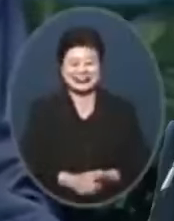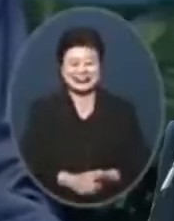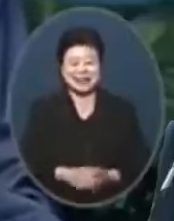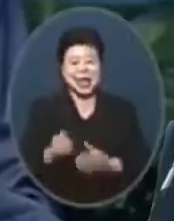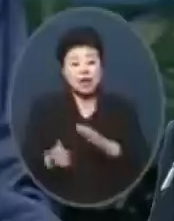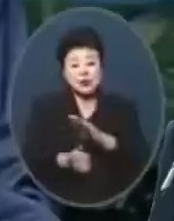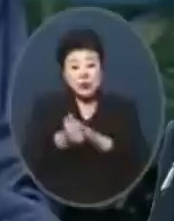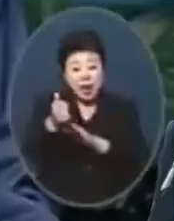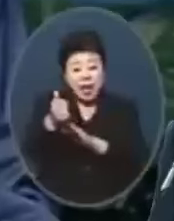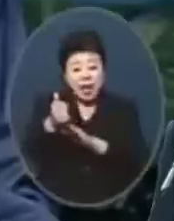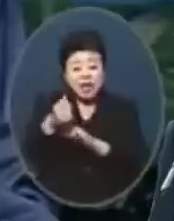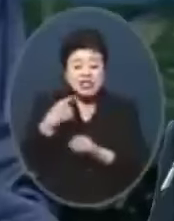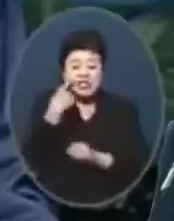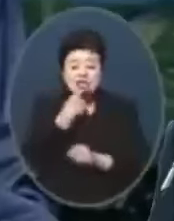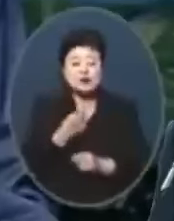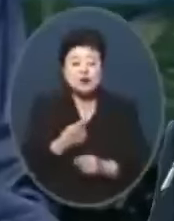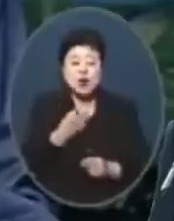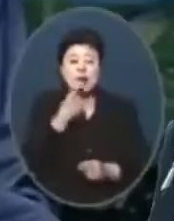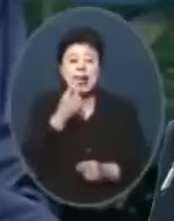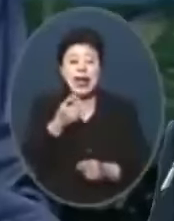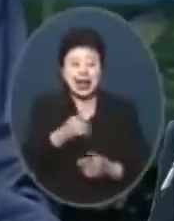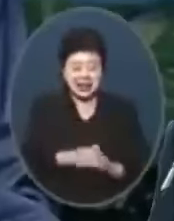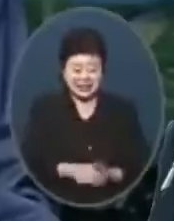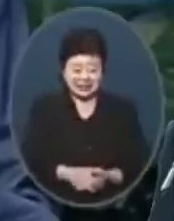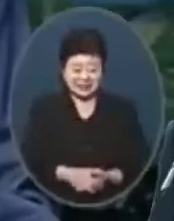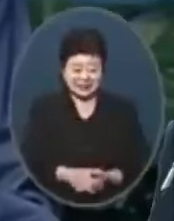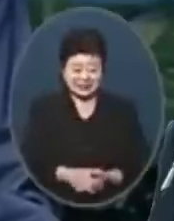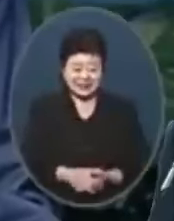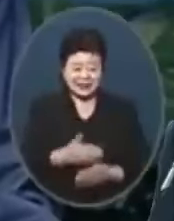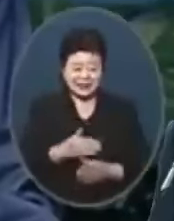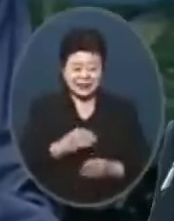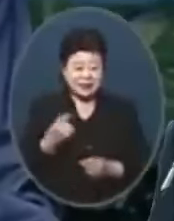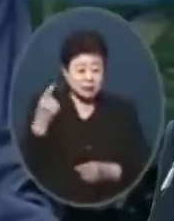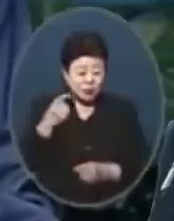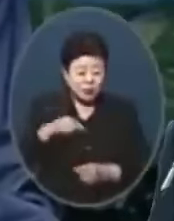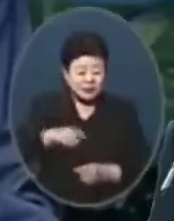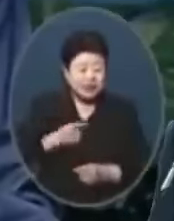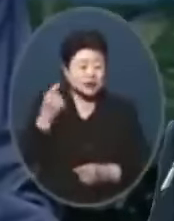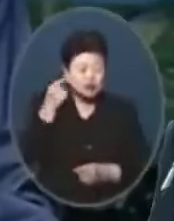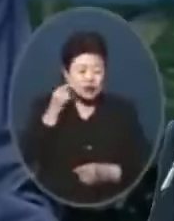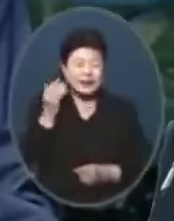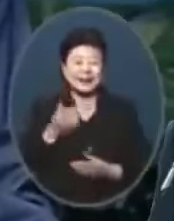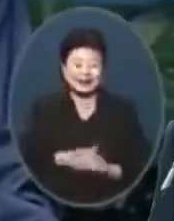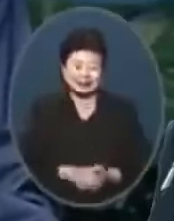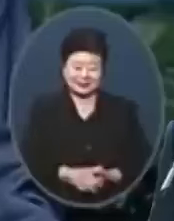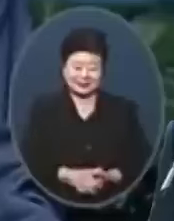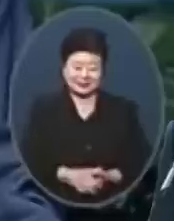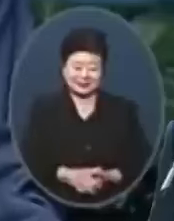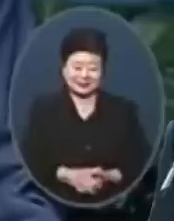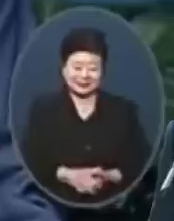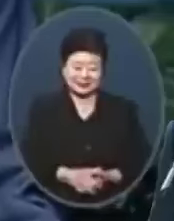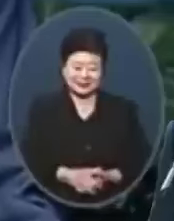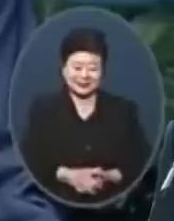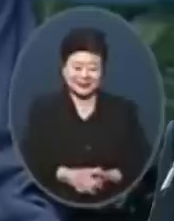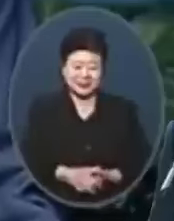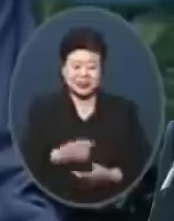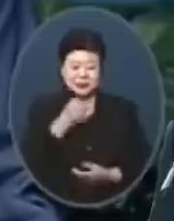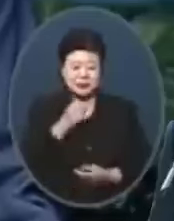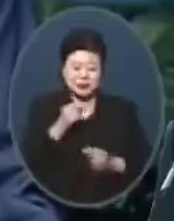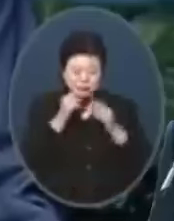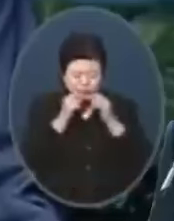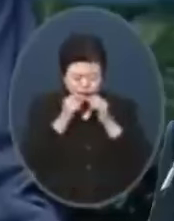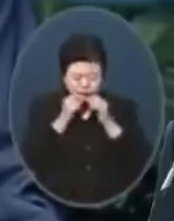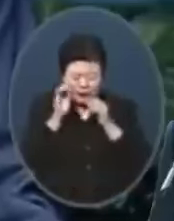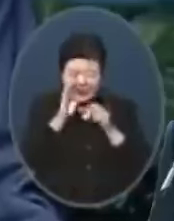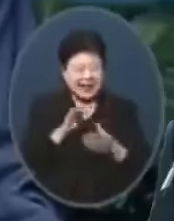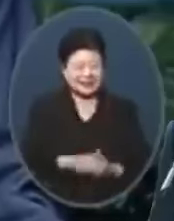소망을 입술로 표현해서 남이 듣고 자기가 듣도록 해야 되는 것입니다. 입을 딱 다물고 있으면 안